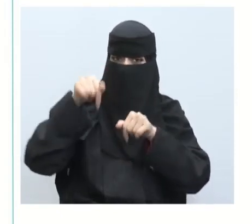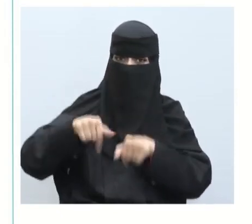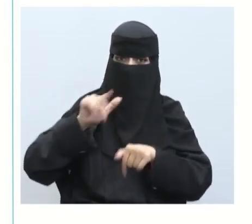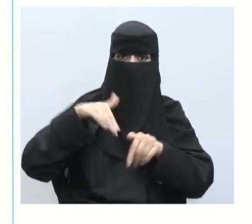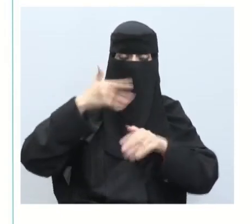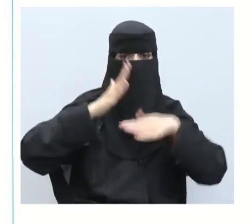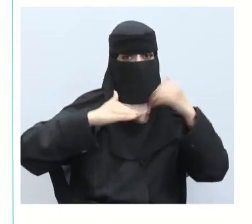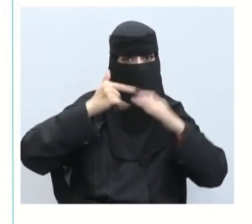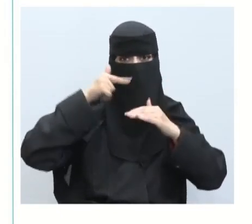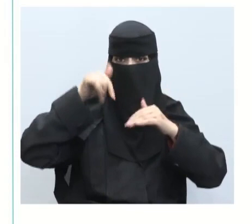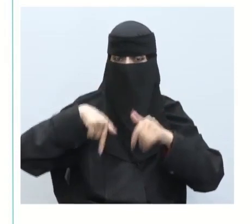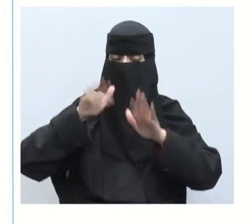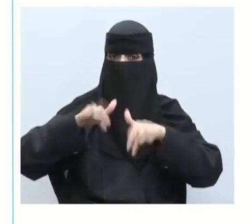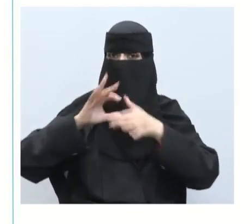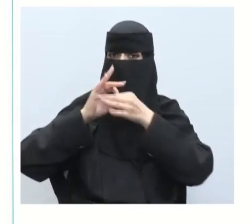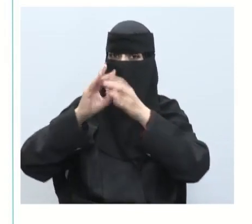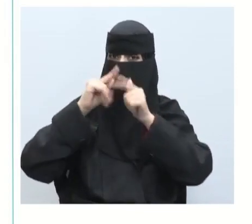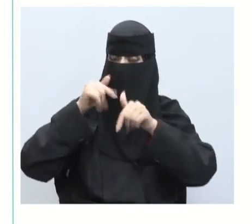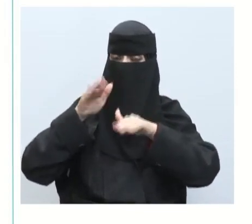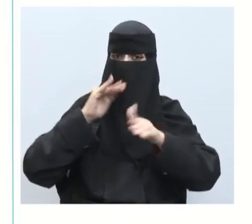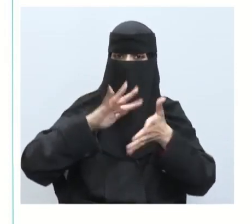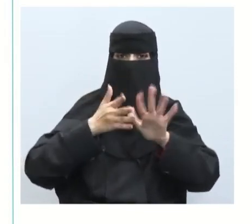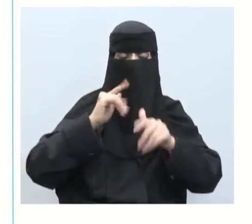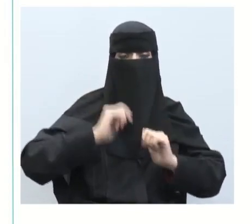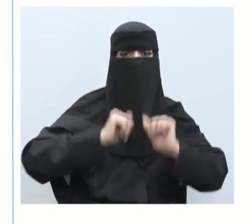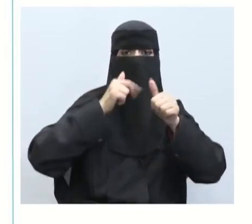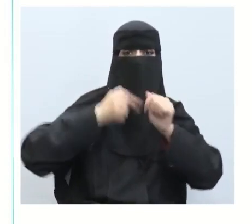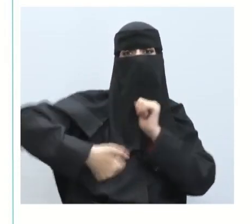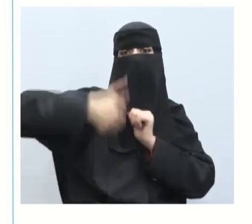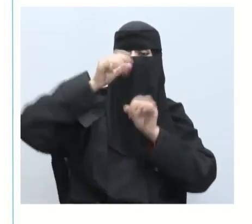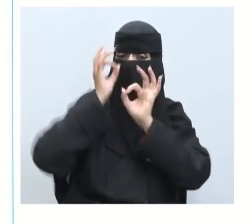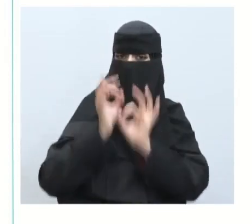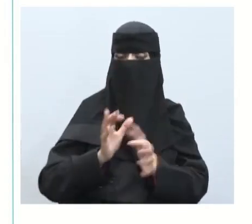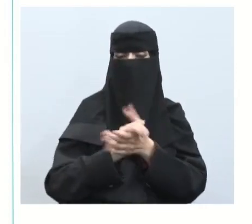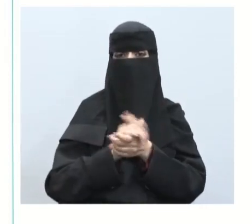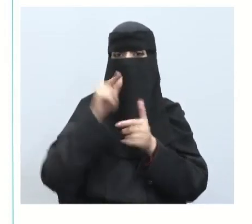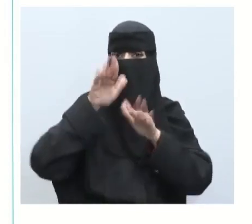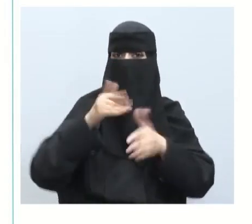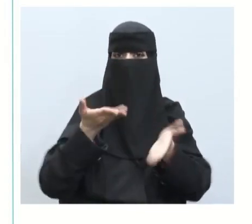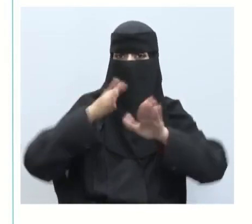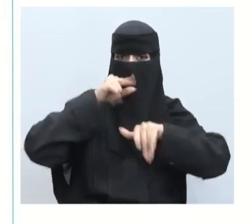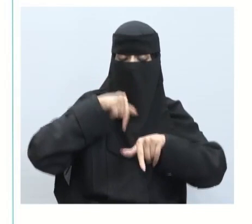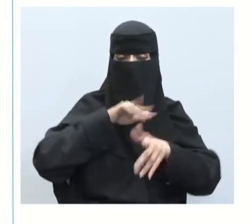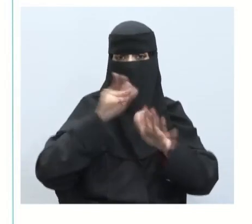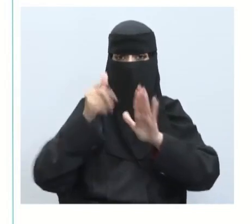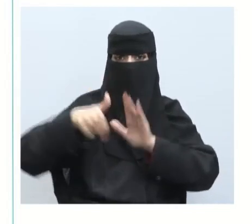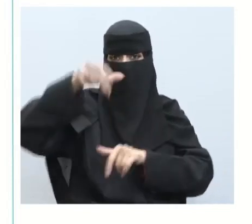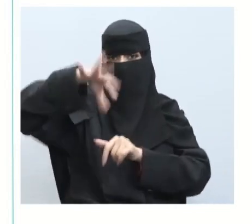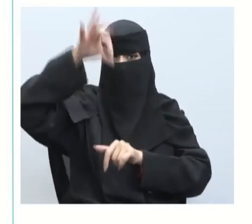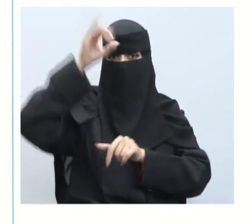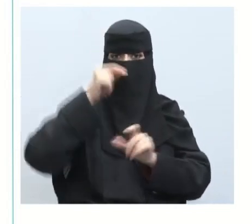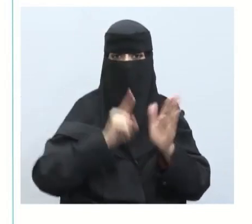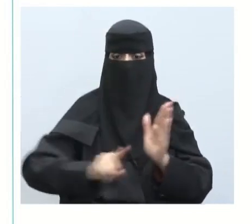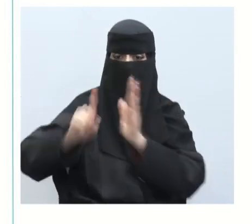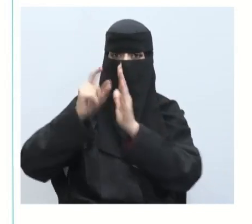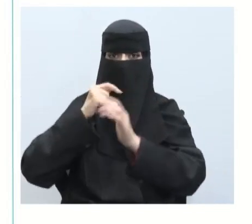لديها مهارات في التواصل وبالتالي ق تستطيع النجاح بالتاكيد وفي كثير من الاحيان يتم اختياري لقياده